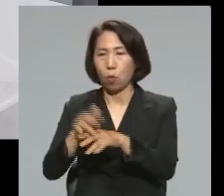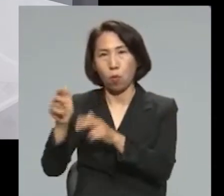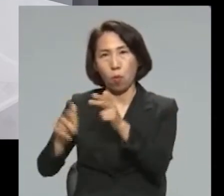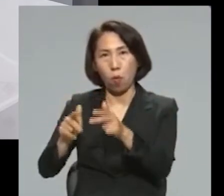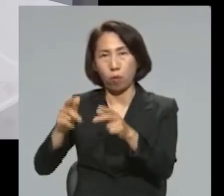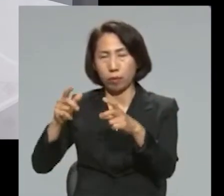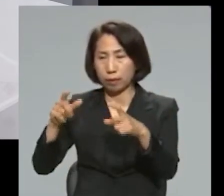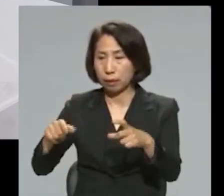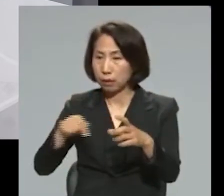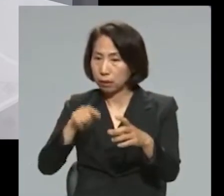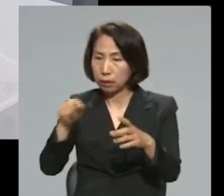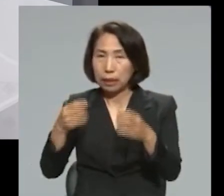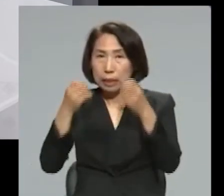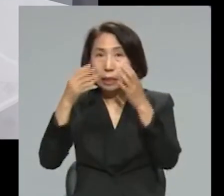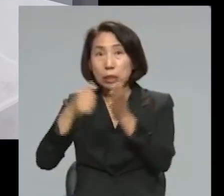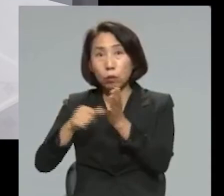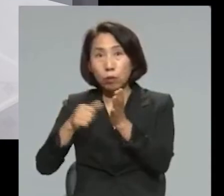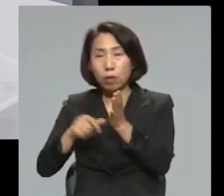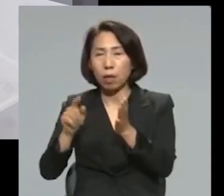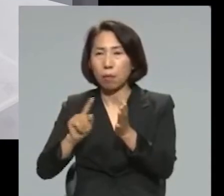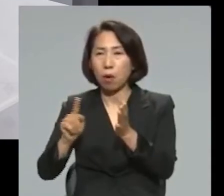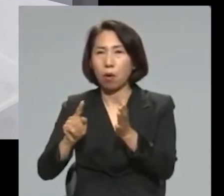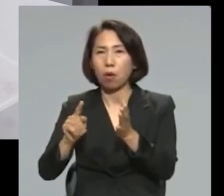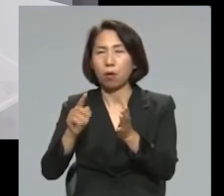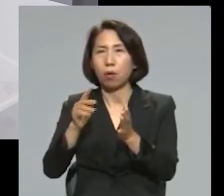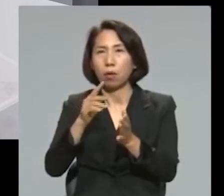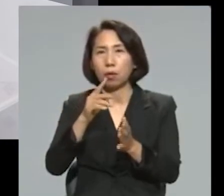신소재 산업은 타프린 산업 등이